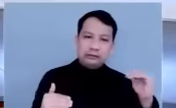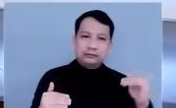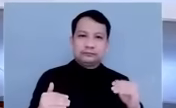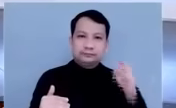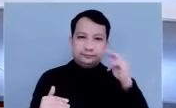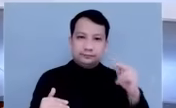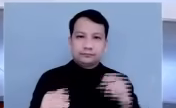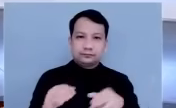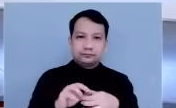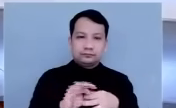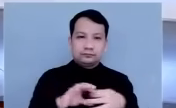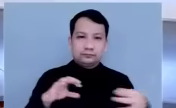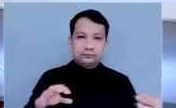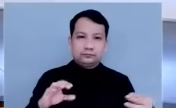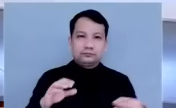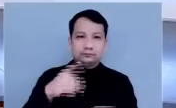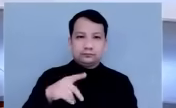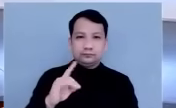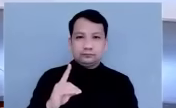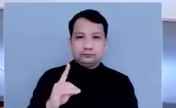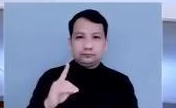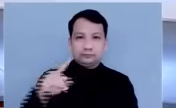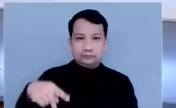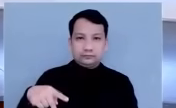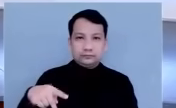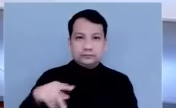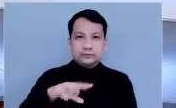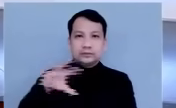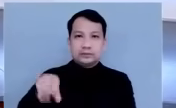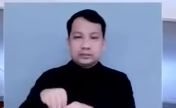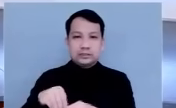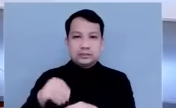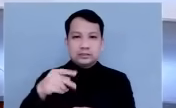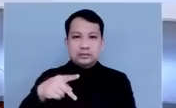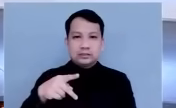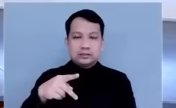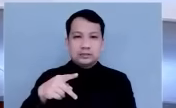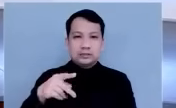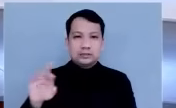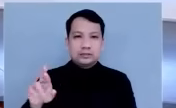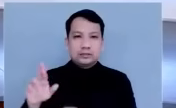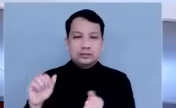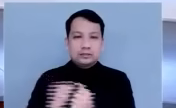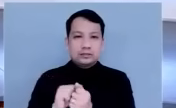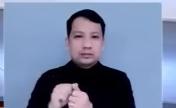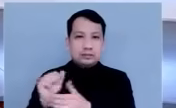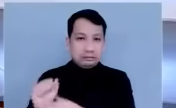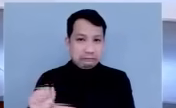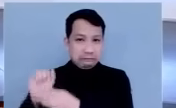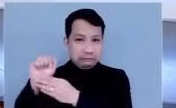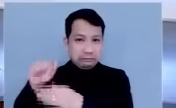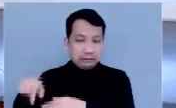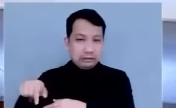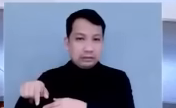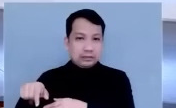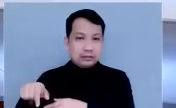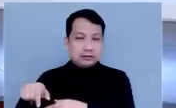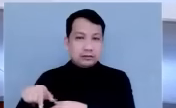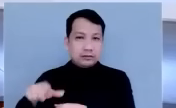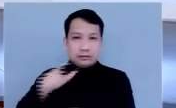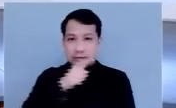umalis sa ruling PDP laban at sumali sa Partido Reforma noong 2020 at inendorso pa ang kandidatura ni Lenny